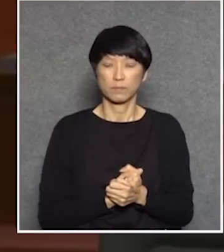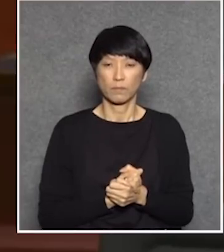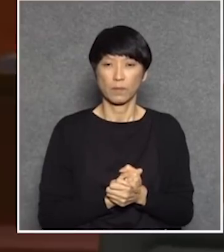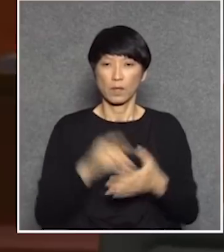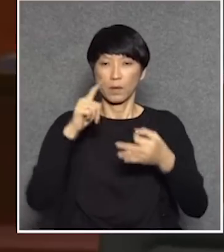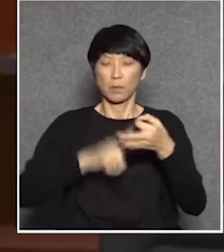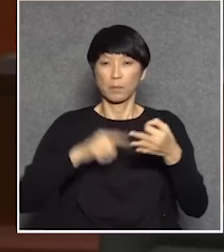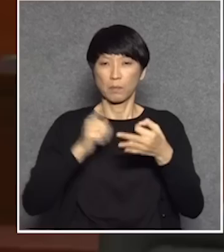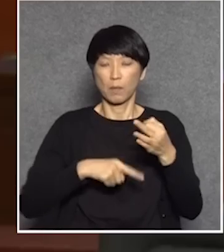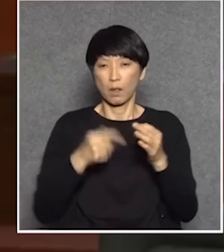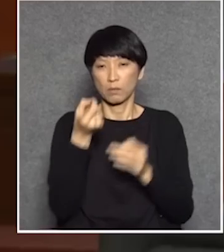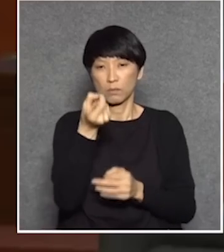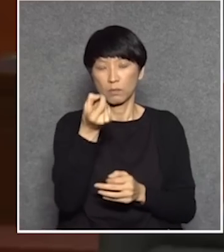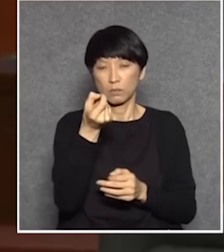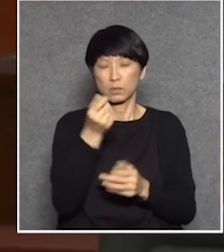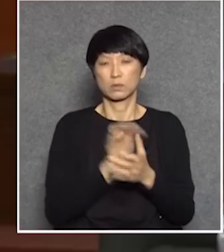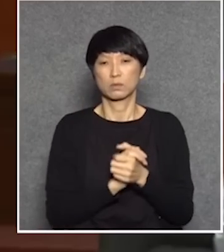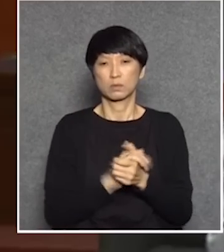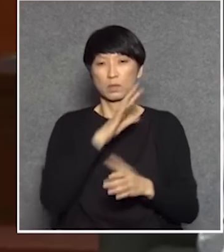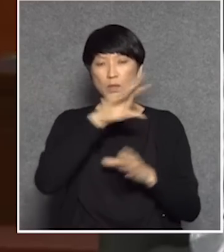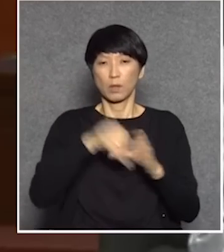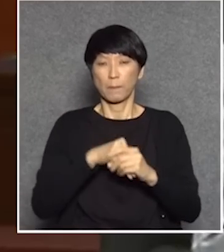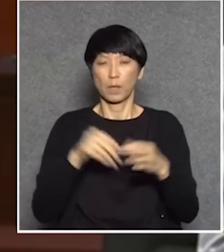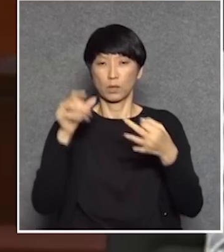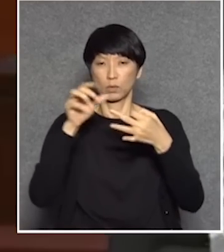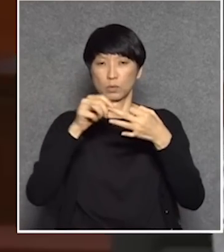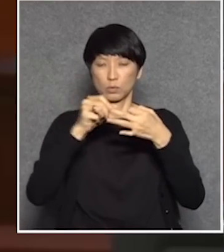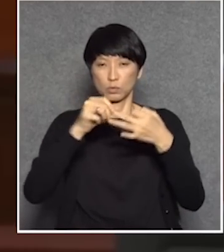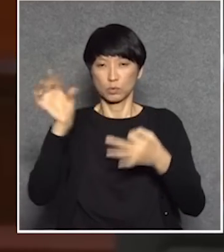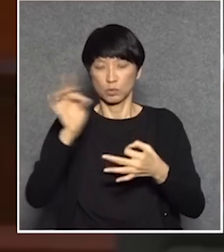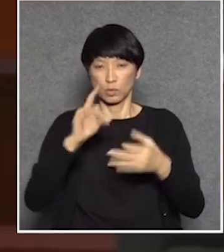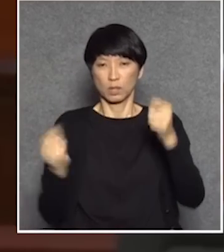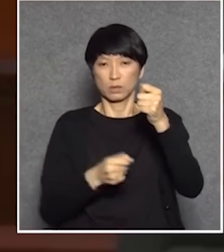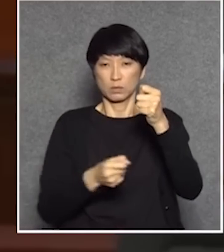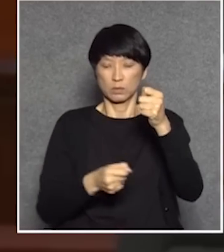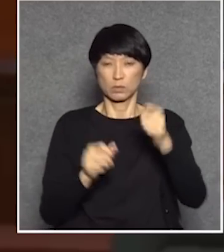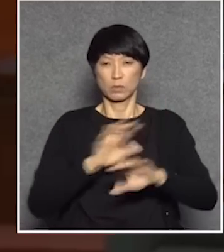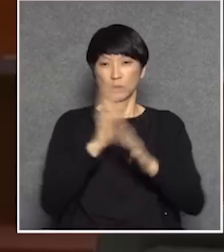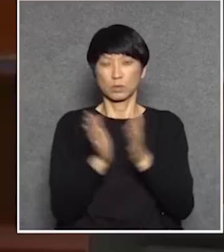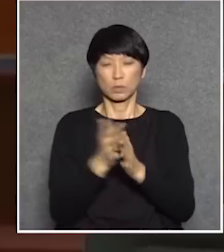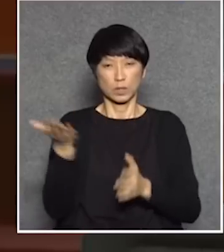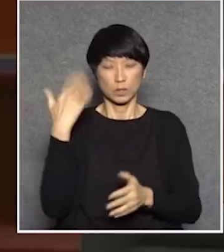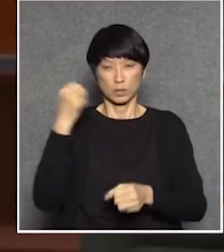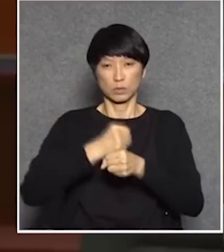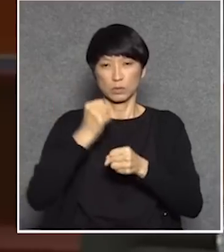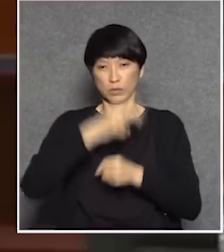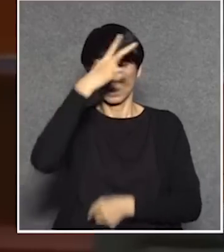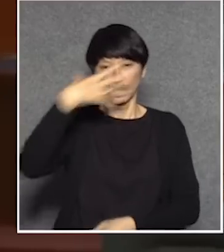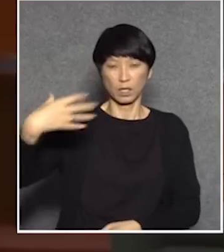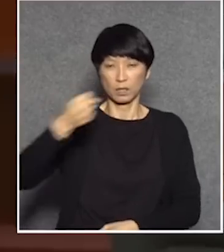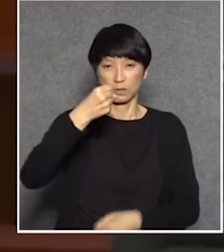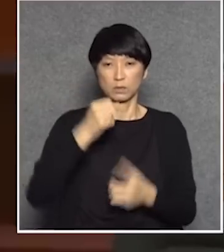奇低，係咪？咁啊，當然包括張志剛，仲有羅凡、趙薰，呢啲做過局長㗎啦，已經，係